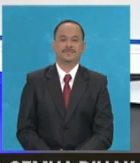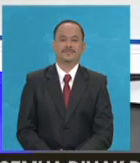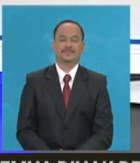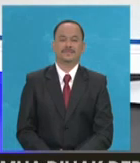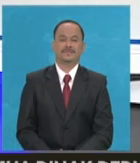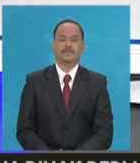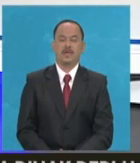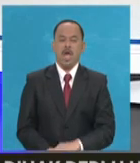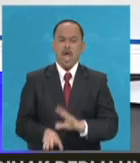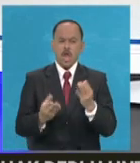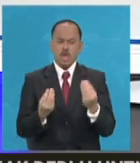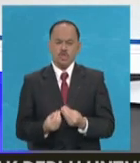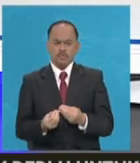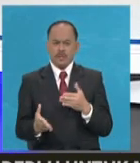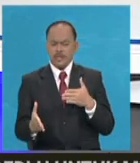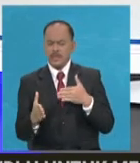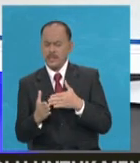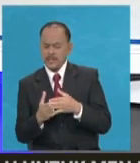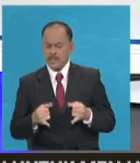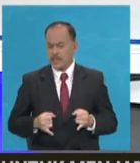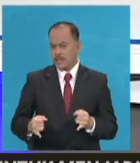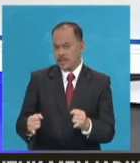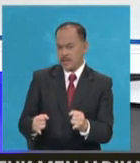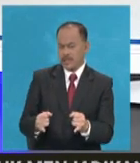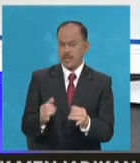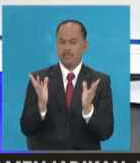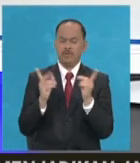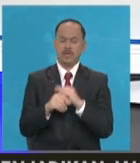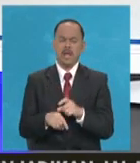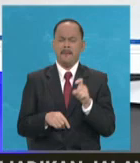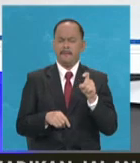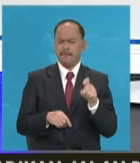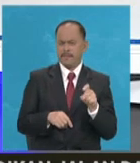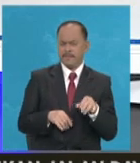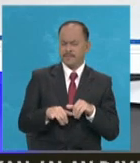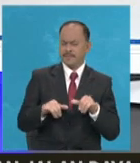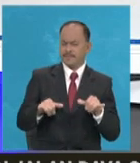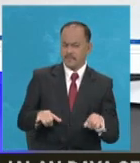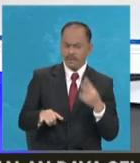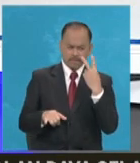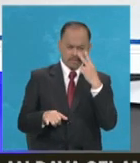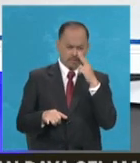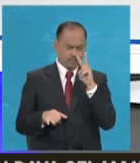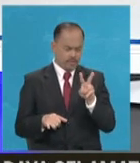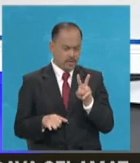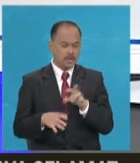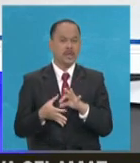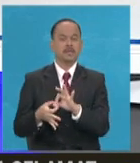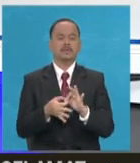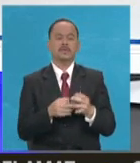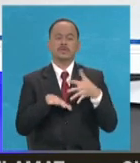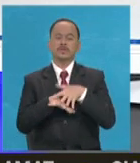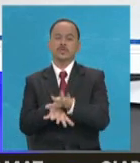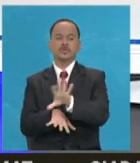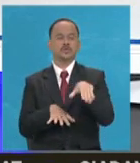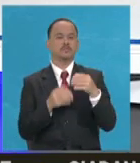jumlah cash kemelangan Jalan Raya di negara Brunei Darussalam masih memerlukan perhatian dan kerjasama spadu